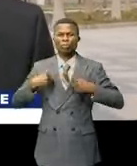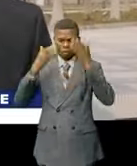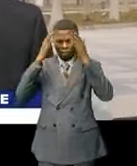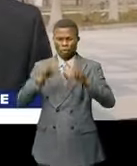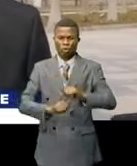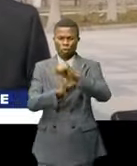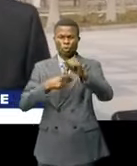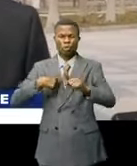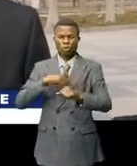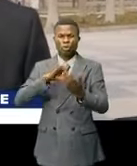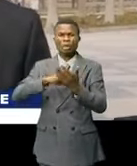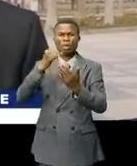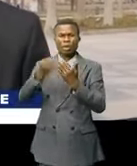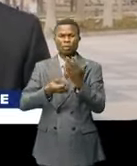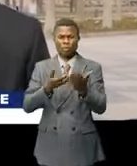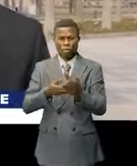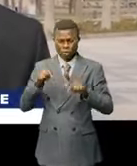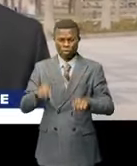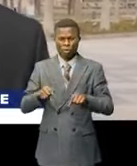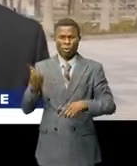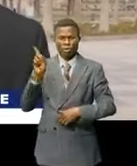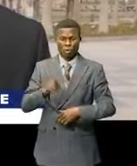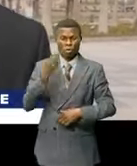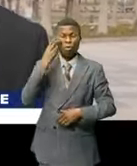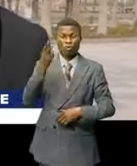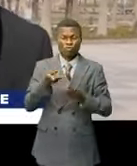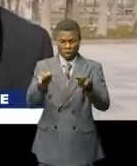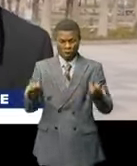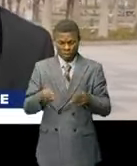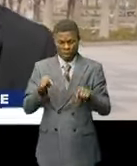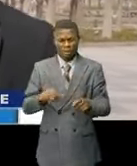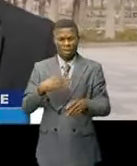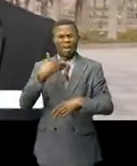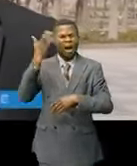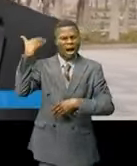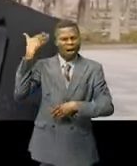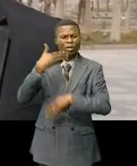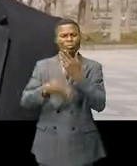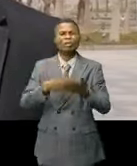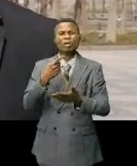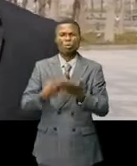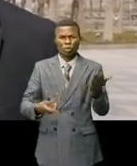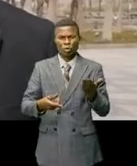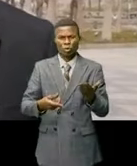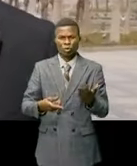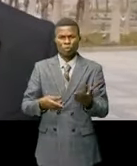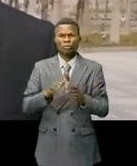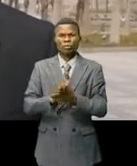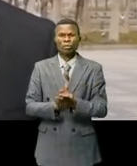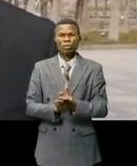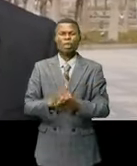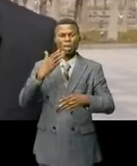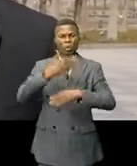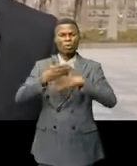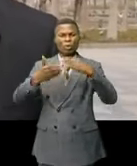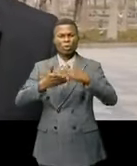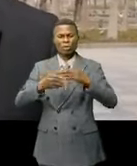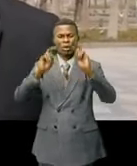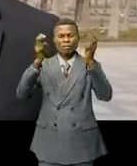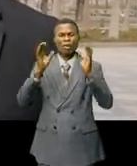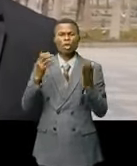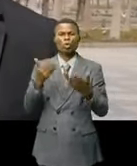accompagner dans ce projet. Et aujourd'hui, nous sommes venus voir sur terrain ce qui se fait déjà ici en Égypte avec la construction de la nouvelle